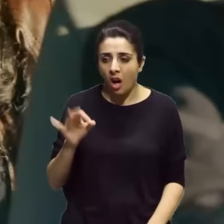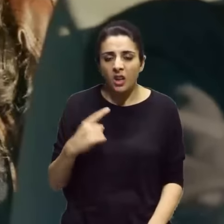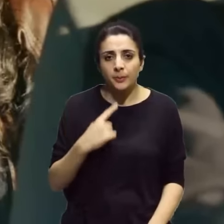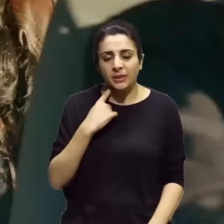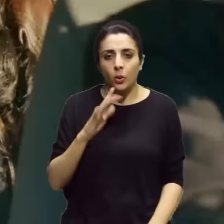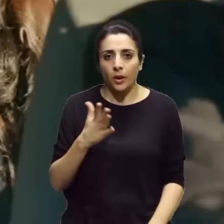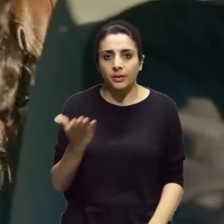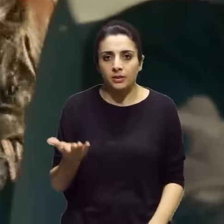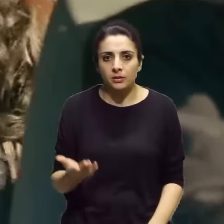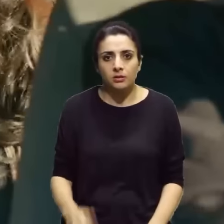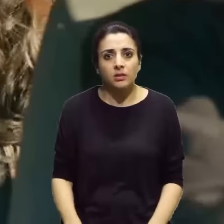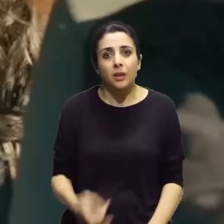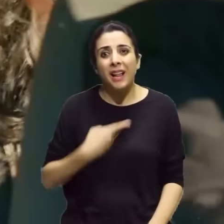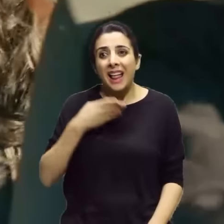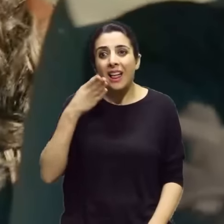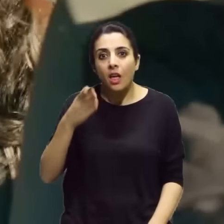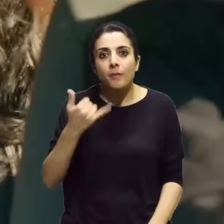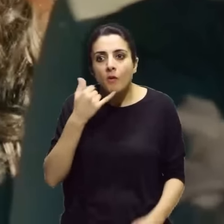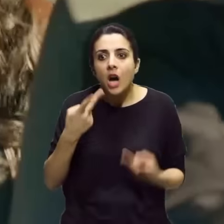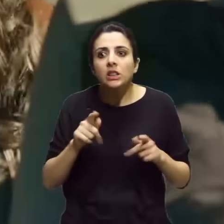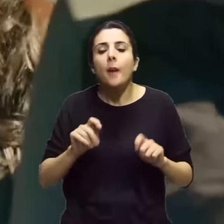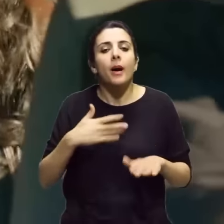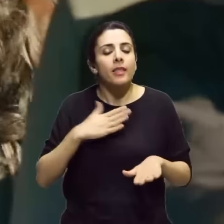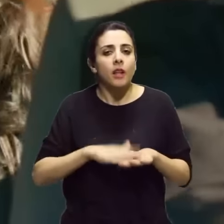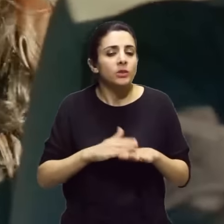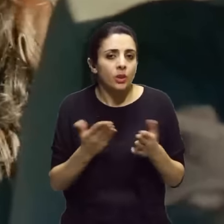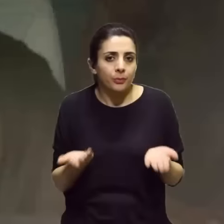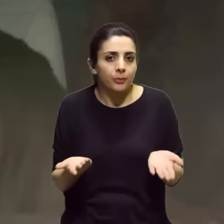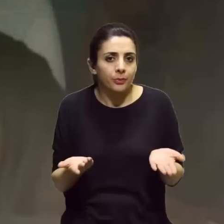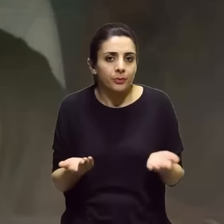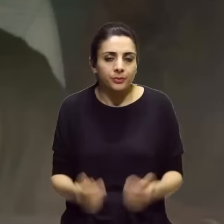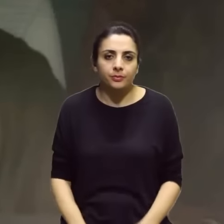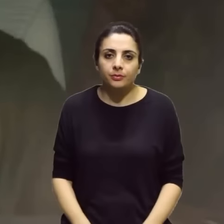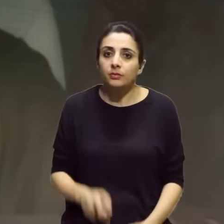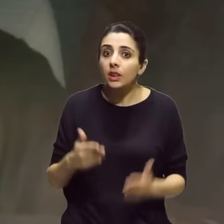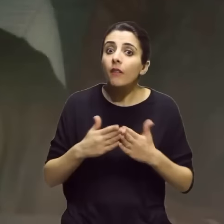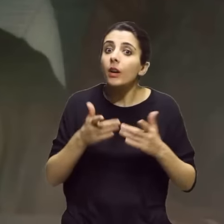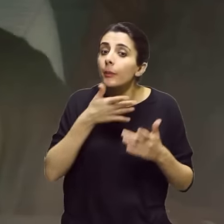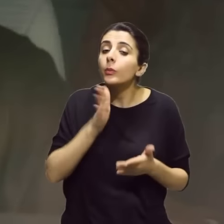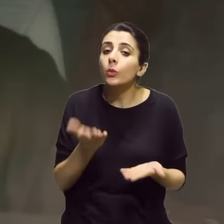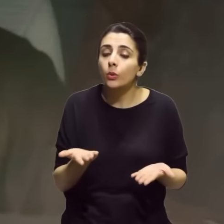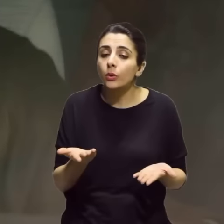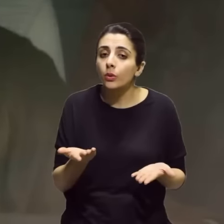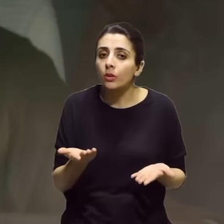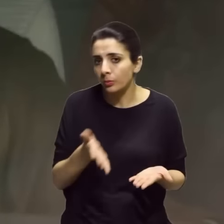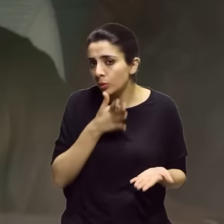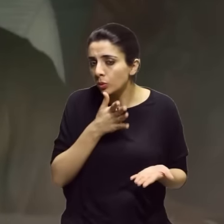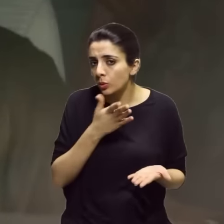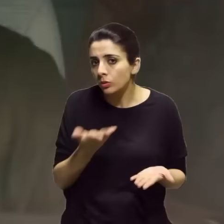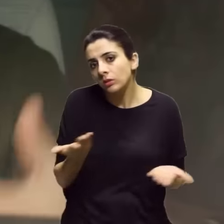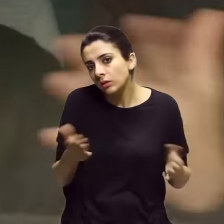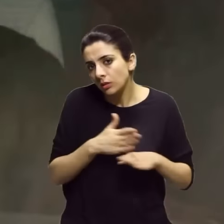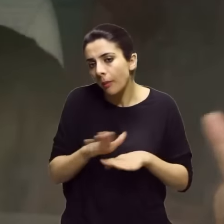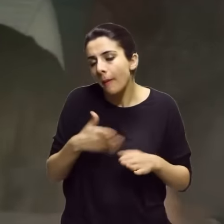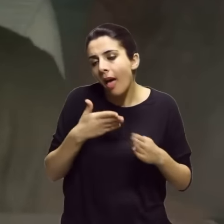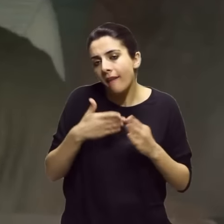ısrarımdan. Ya oraya gittiğimizde de açmazsa telefonu, ne yapacağız? Sen evini bilmiyor musun? Biliyorsun. O